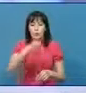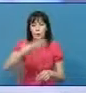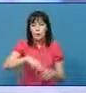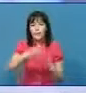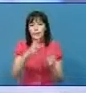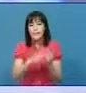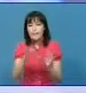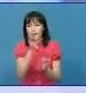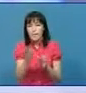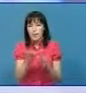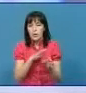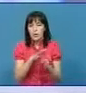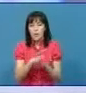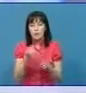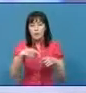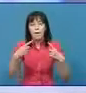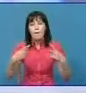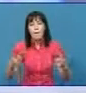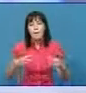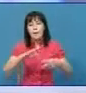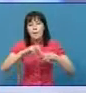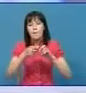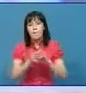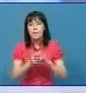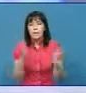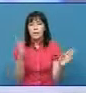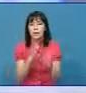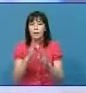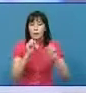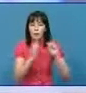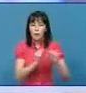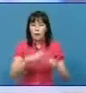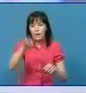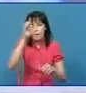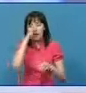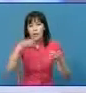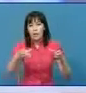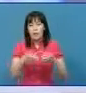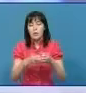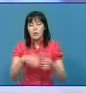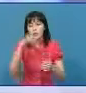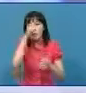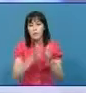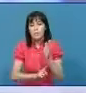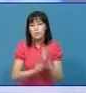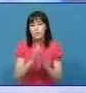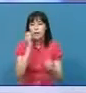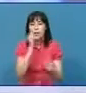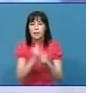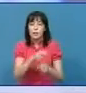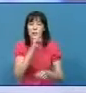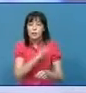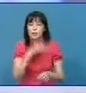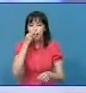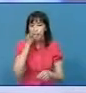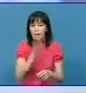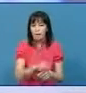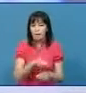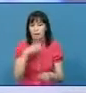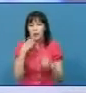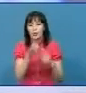38% орындалып қойған. Осы және өзге де мәселелер табиғат қорғау мемлекеттік қазыналық кәсіпорынның жыл басынан бері атқарған жұмыстарының есеп беру